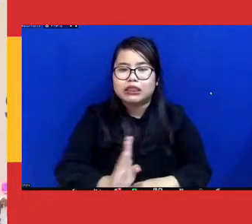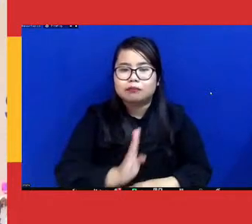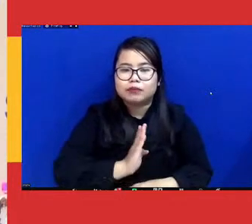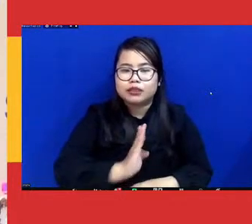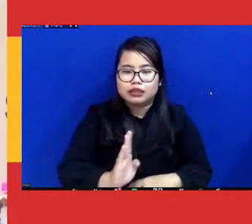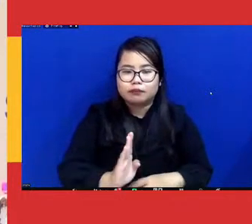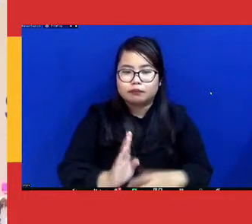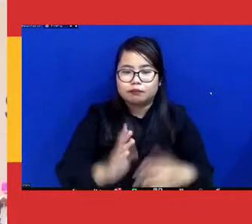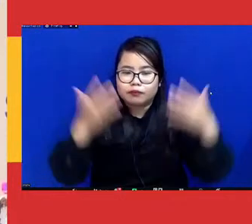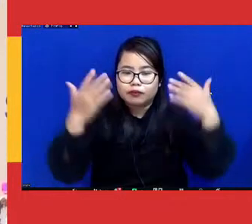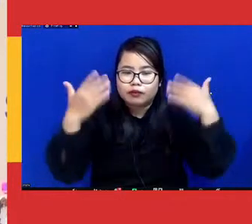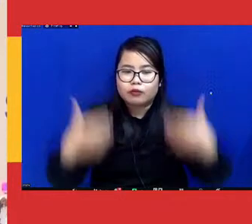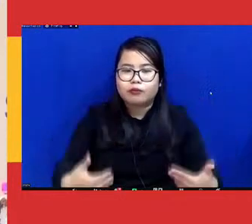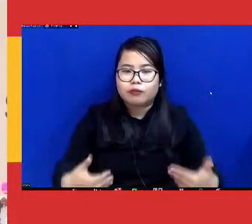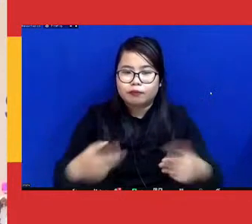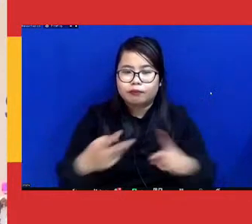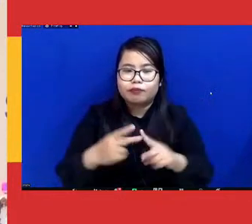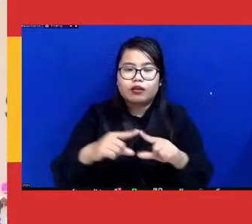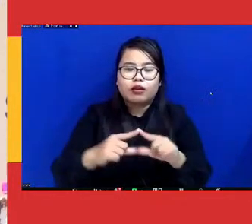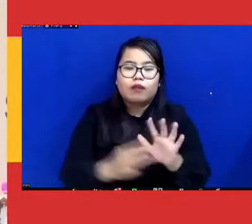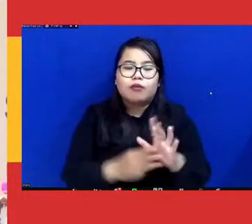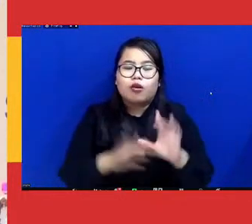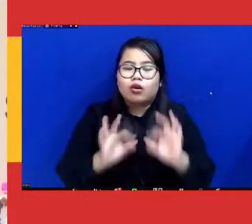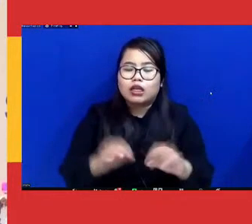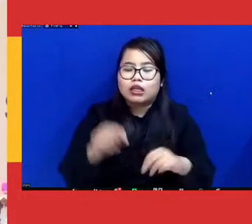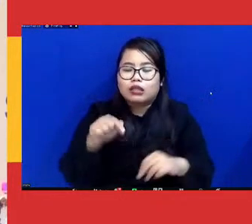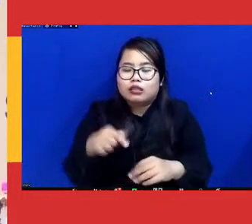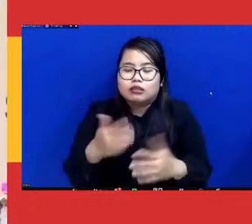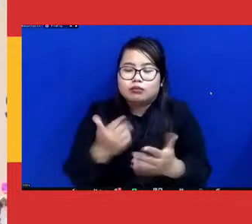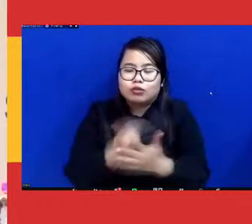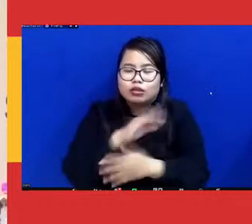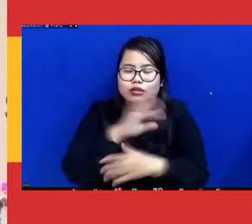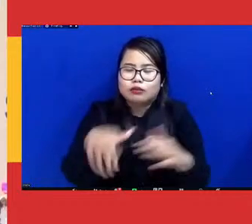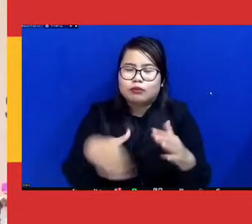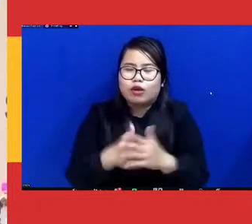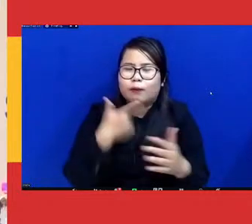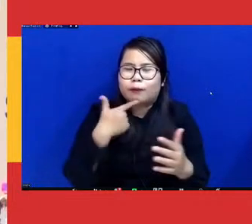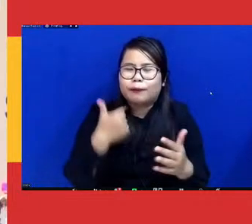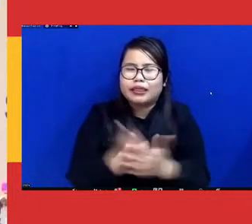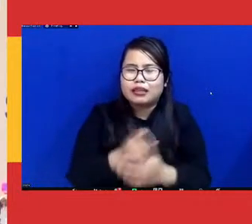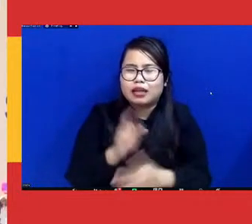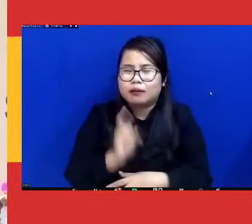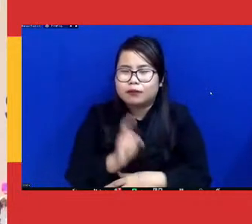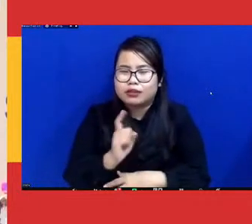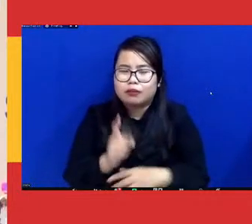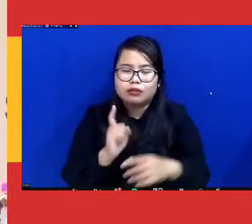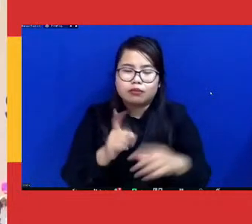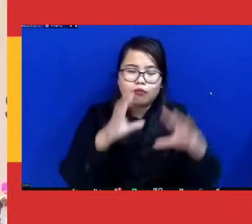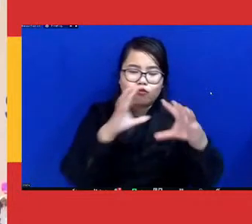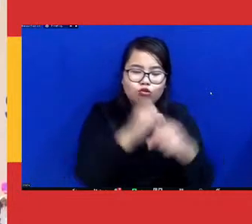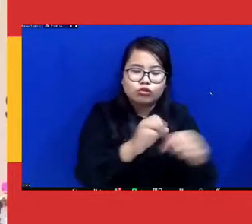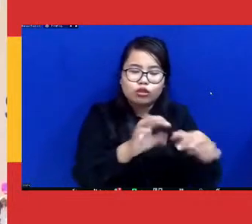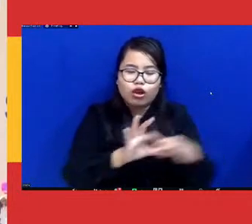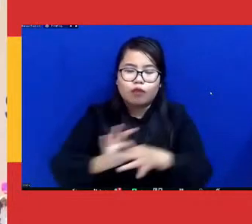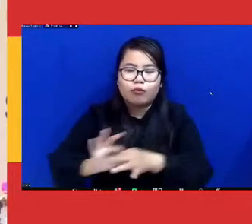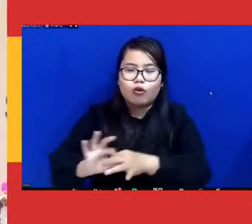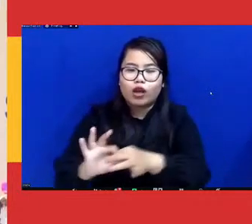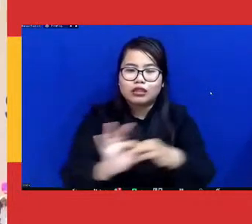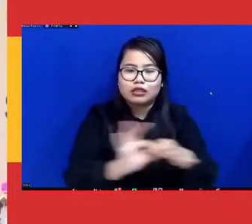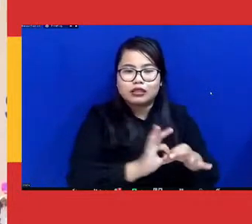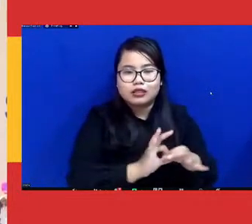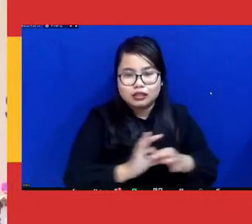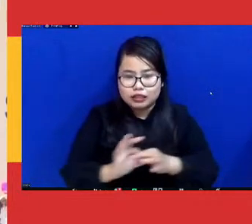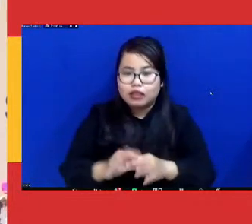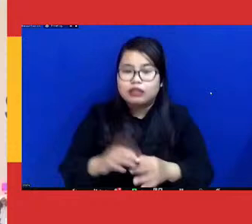right. Hal tersebut semua sangat penting dengan fokus pada kolaborasi, dan tadi